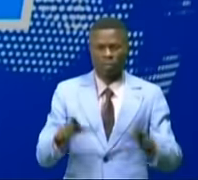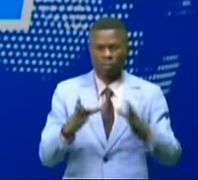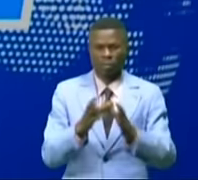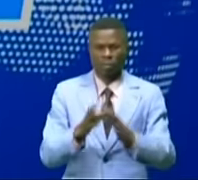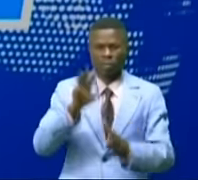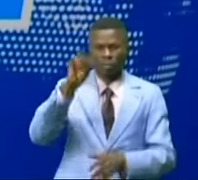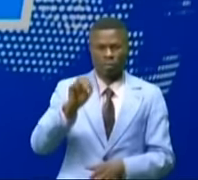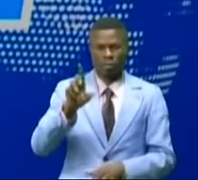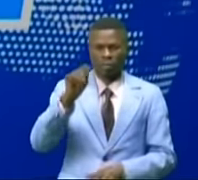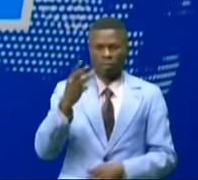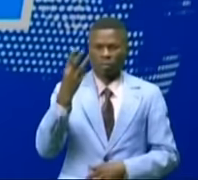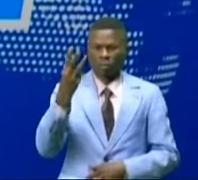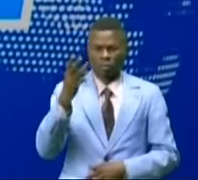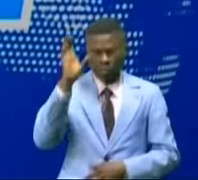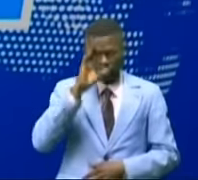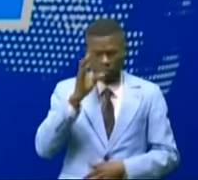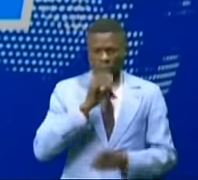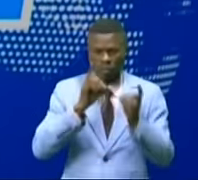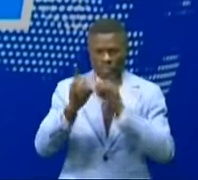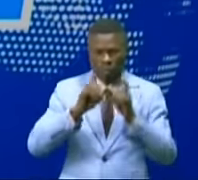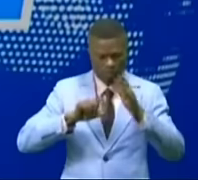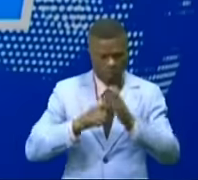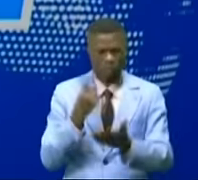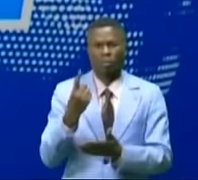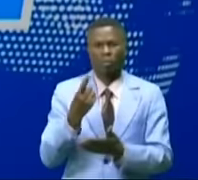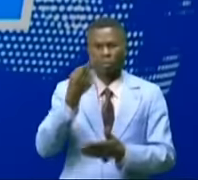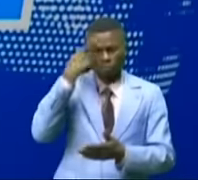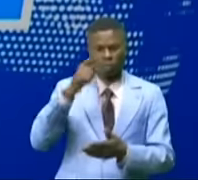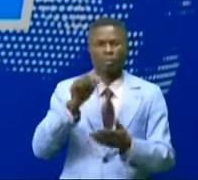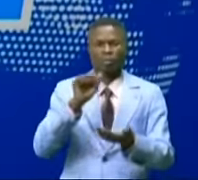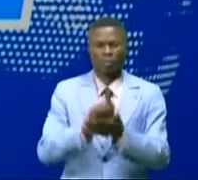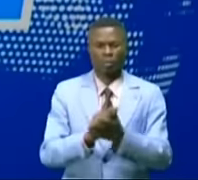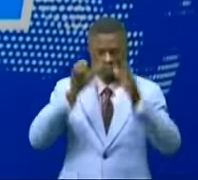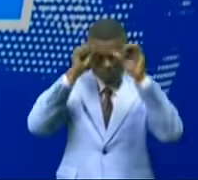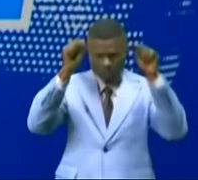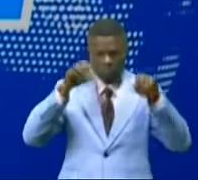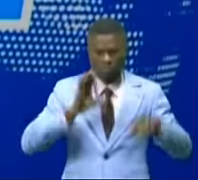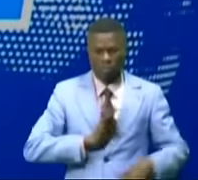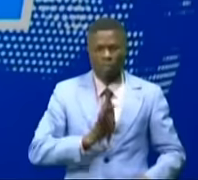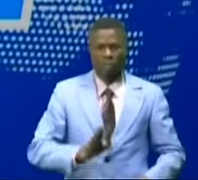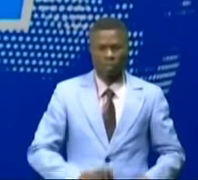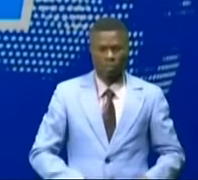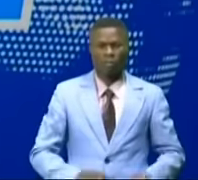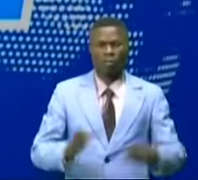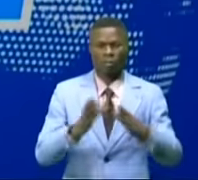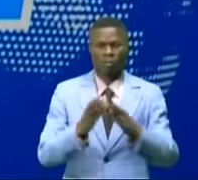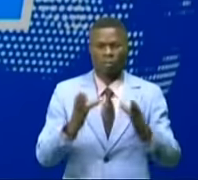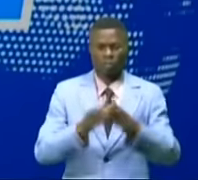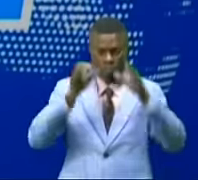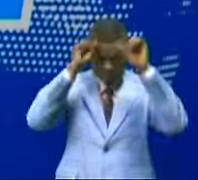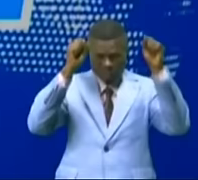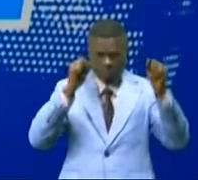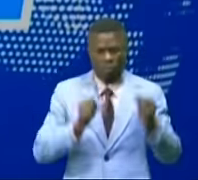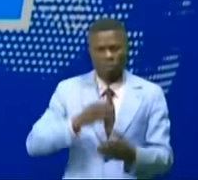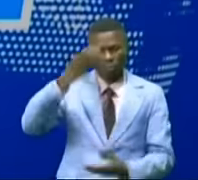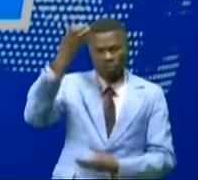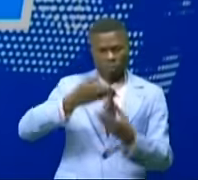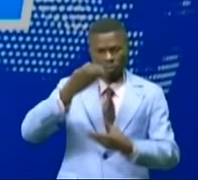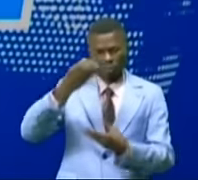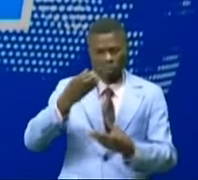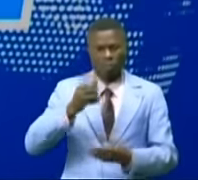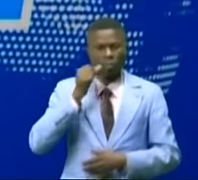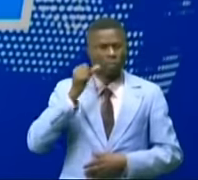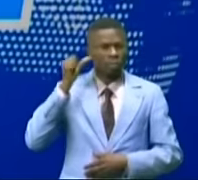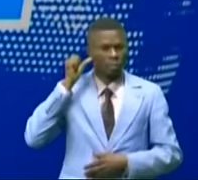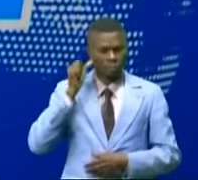et de tenter un dialogue direct possible entre le chef de l'État de la RDC et celui du Rwanda. C'est hier,